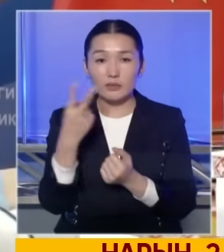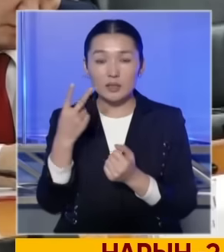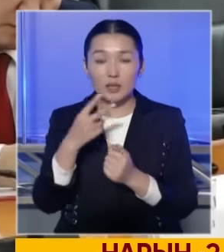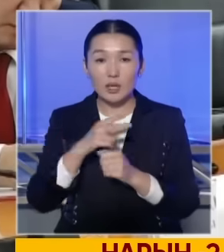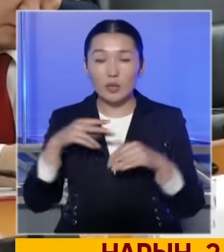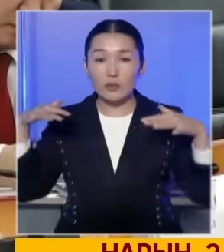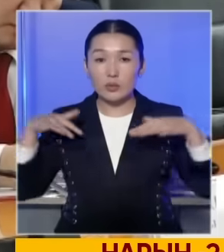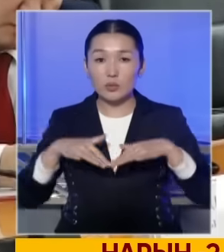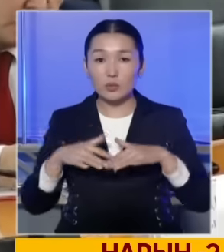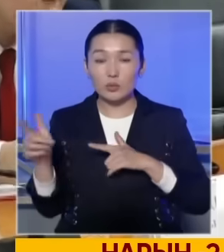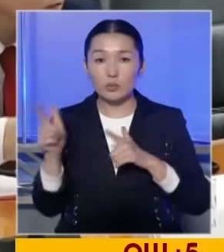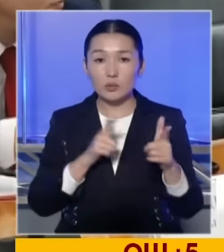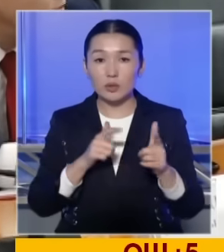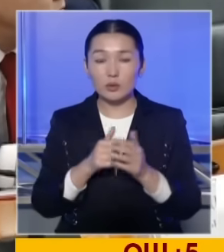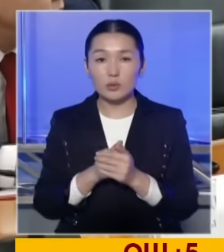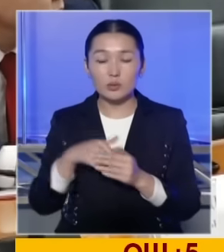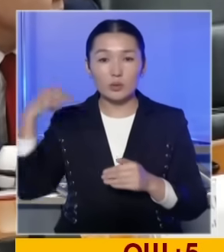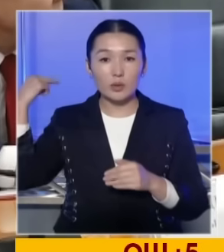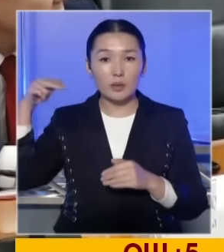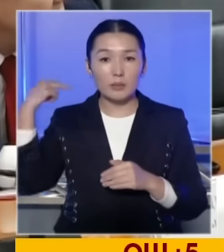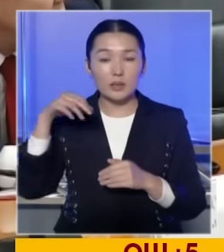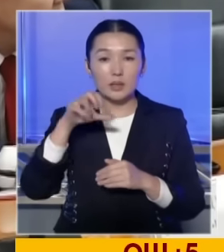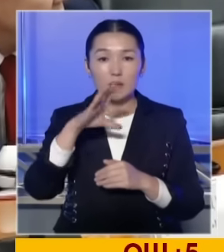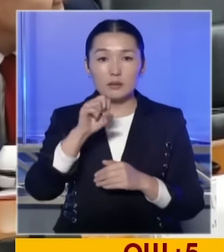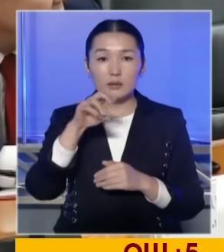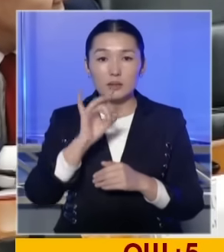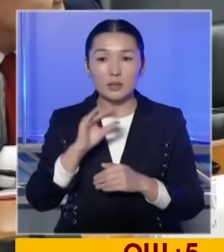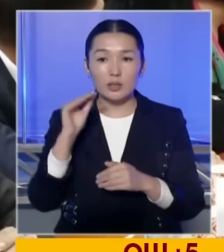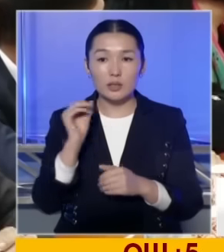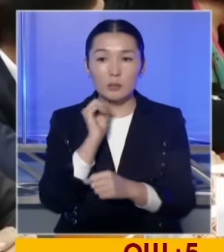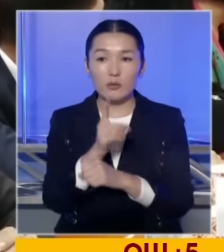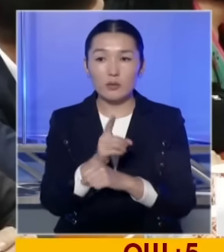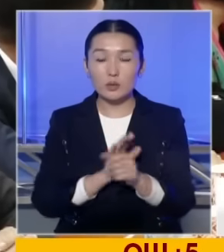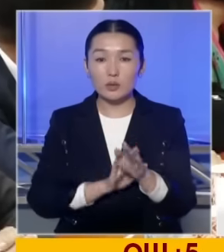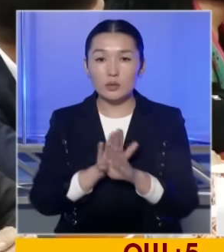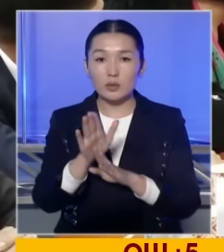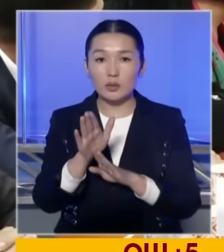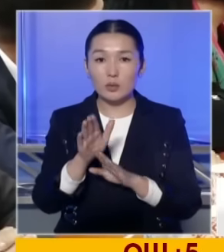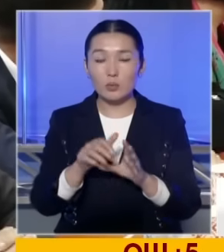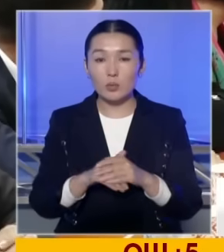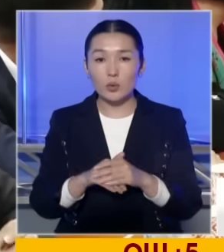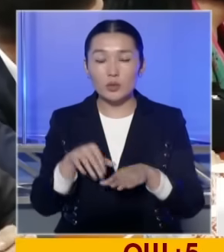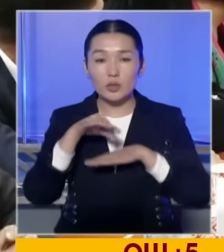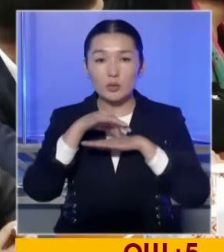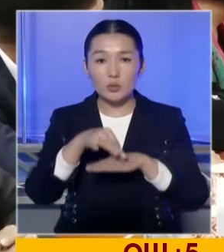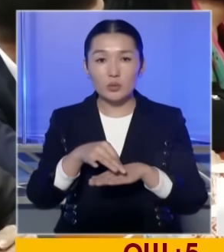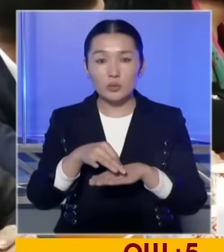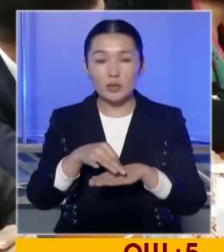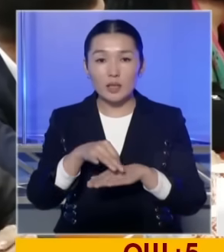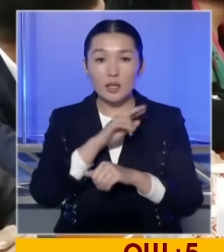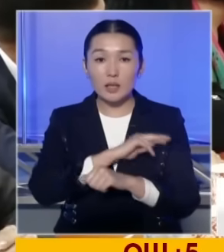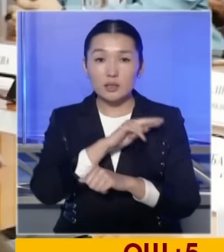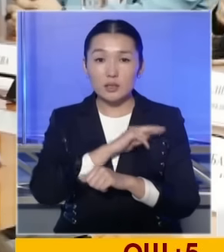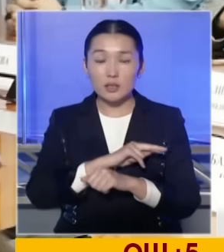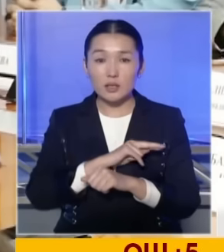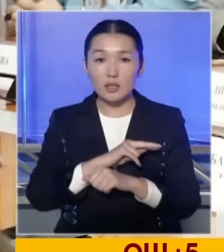курултайга даярдык көрүүнүн алкагында президент Садыр Жапаров тарабынан коюлган милдеттерди аткаруу боюнча жүргүзүлүп жаткан дипломатиялык иштер